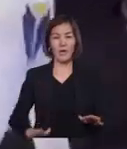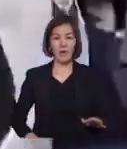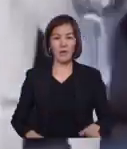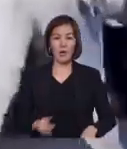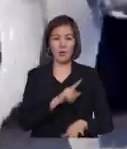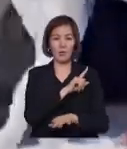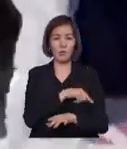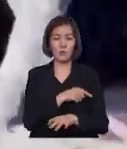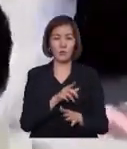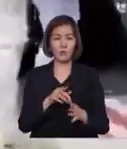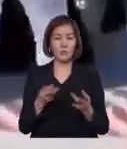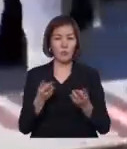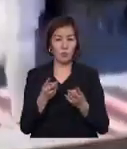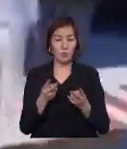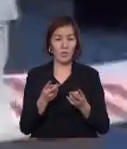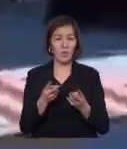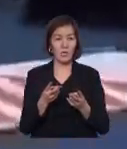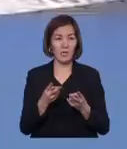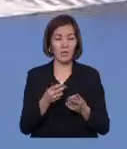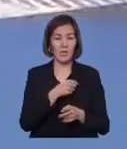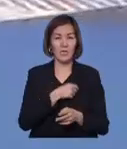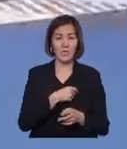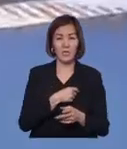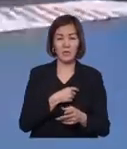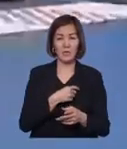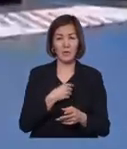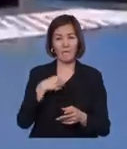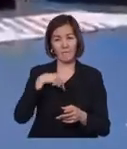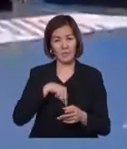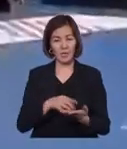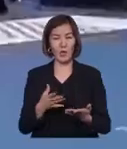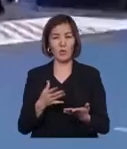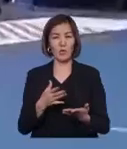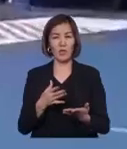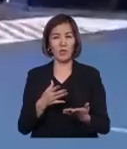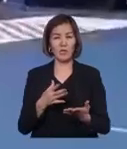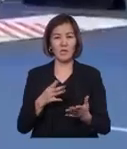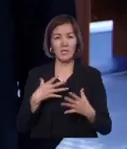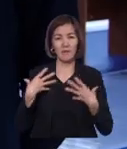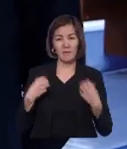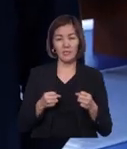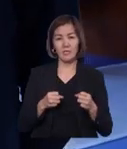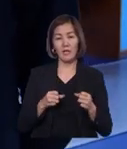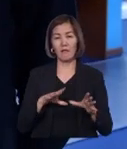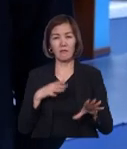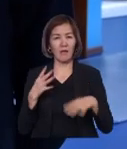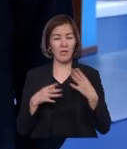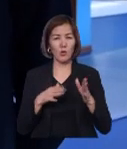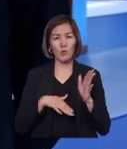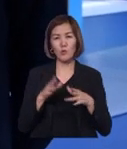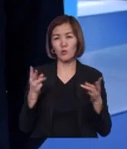саналады. Әйгерімнің жаттықтырушысының айтуынша, физикалық және психологиялық дайындықты қатар шыңдау қажет. Последняя неделя у